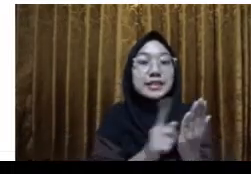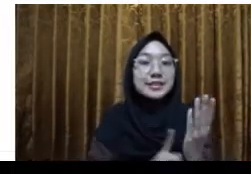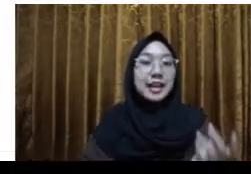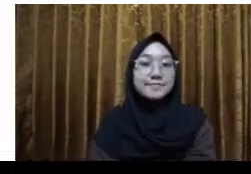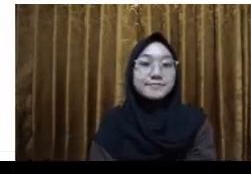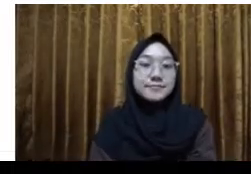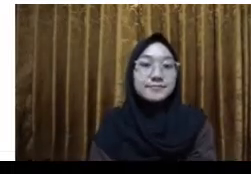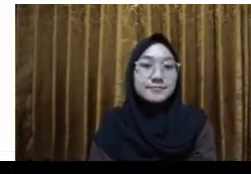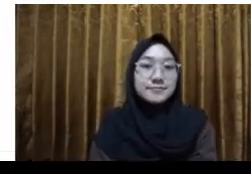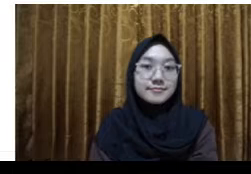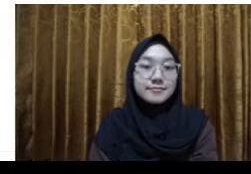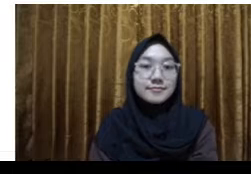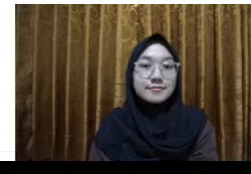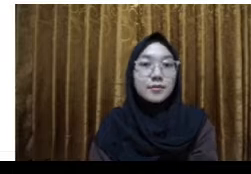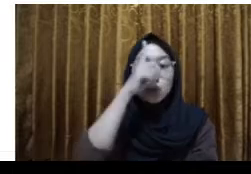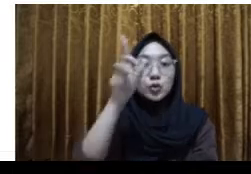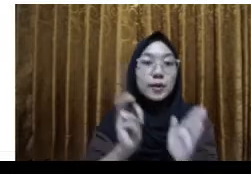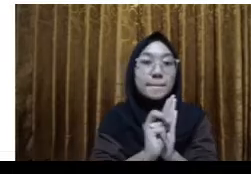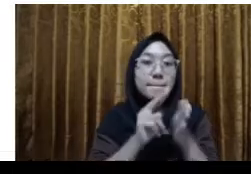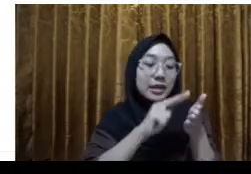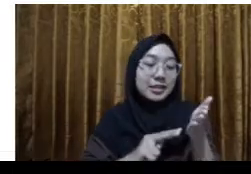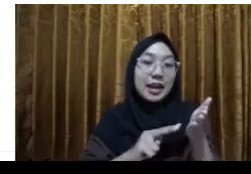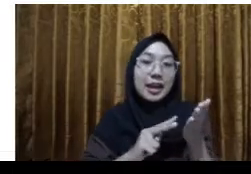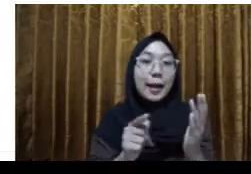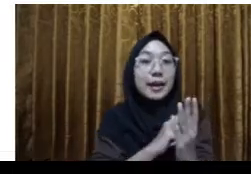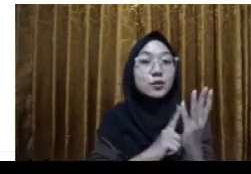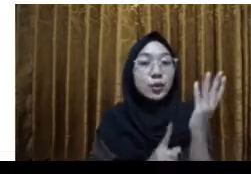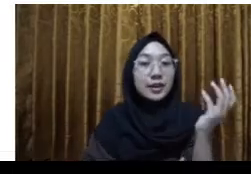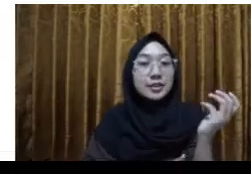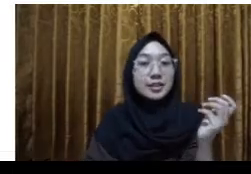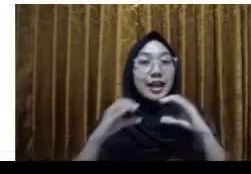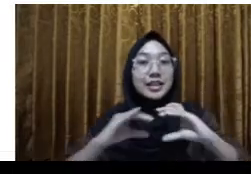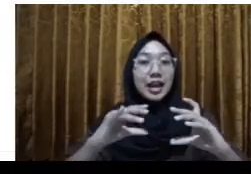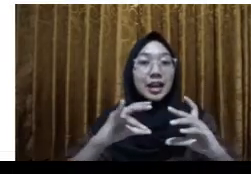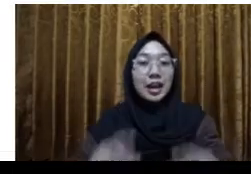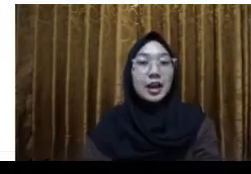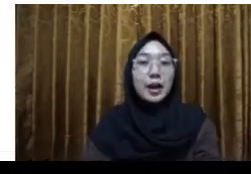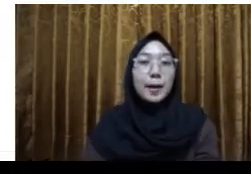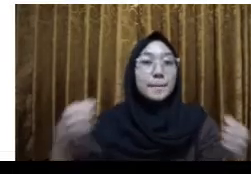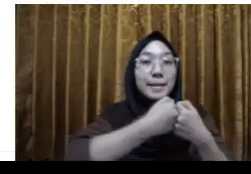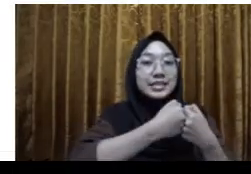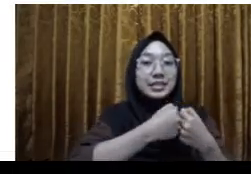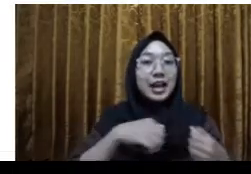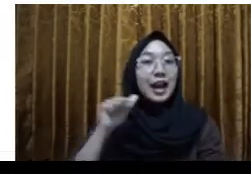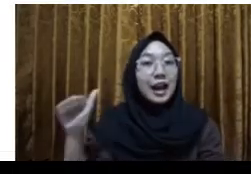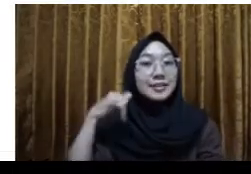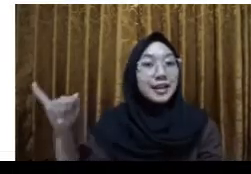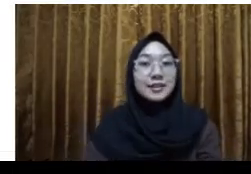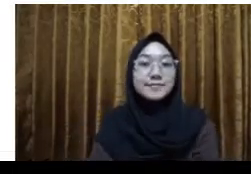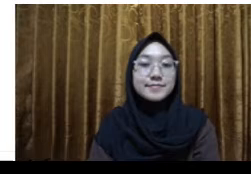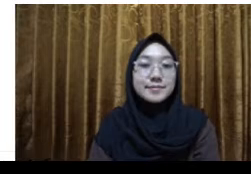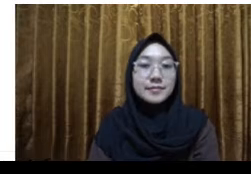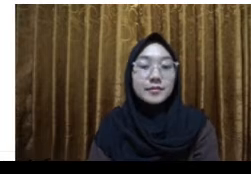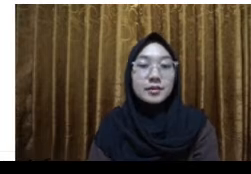membaca panduan daripada cara pemasangan cracknya. Car install 1. Install ABBYY Fine Reader